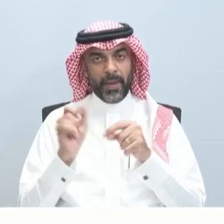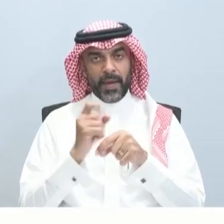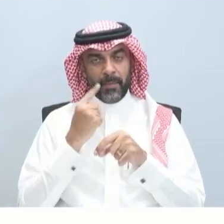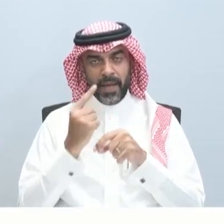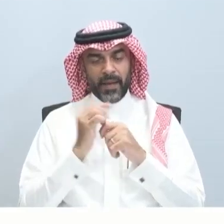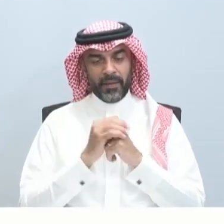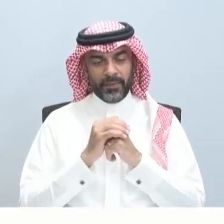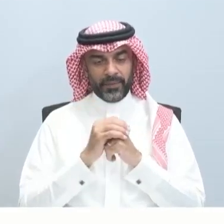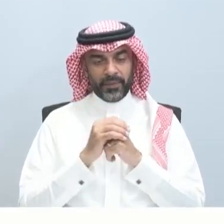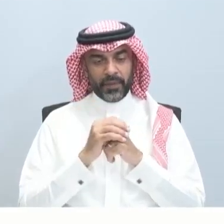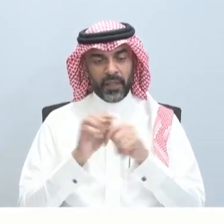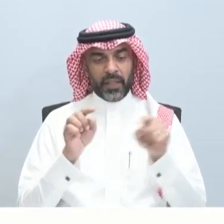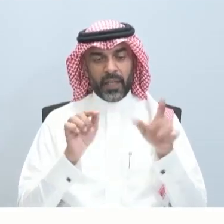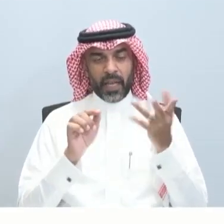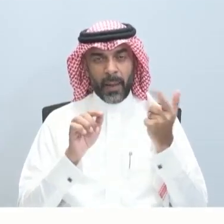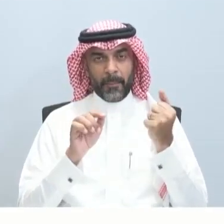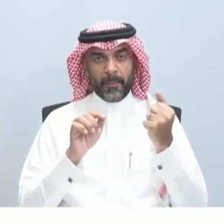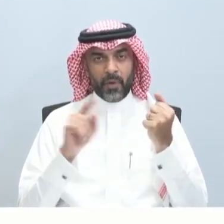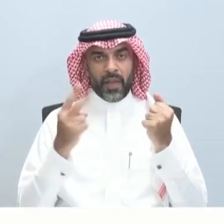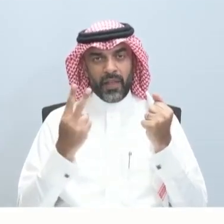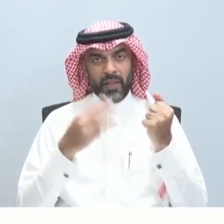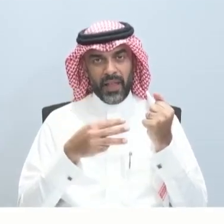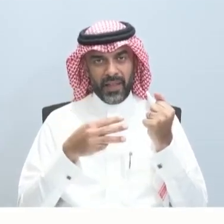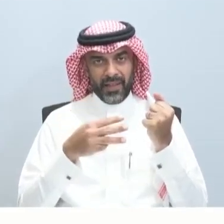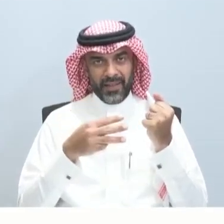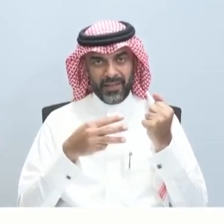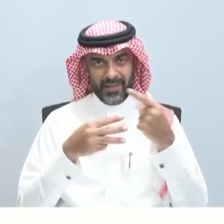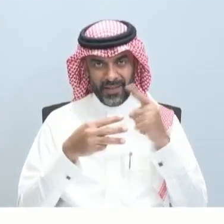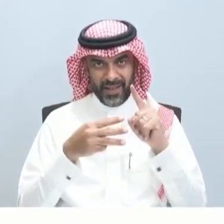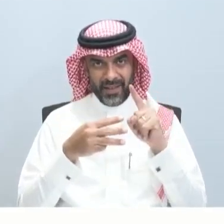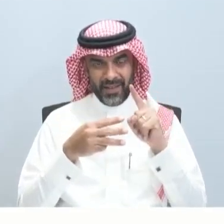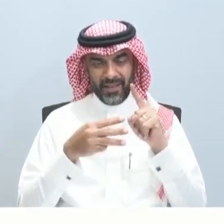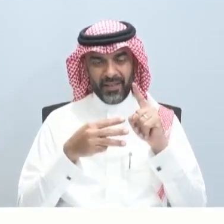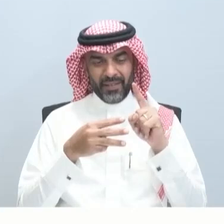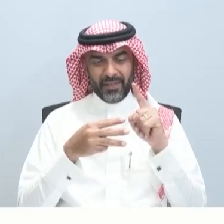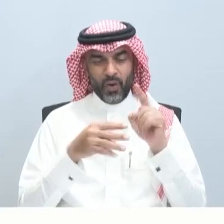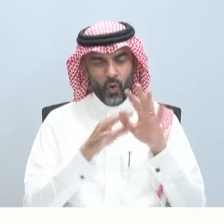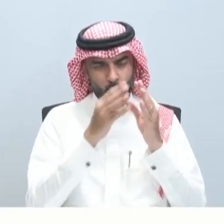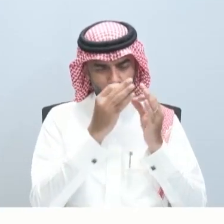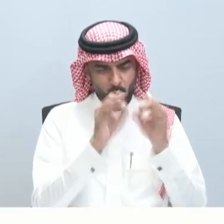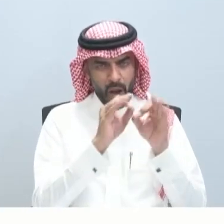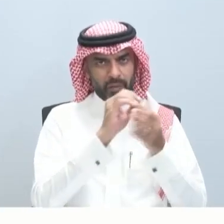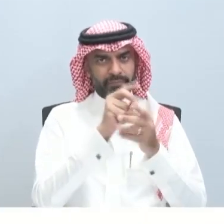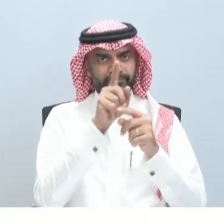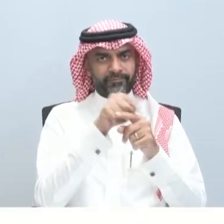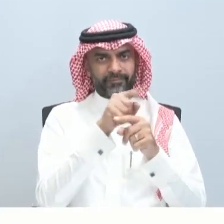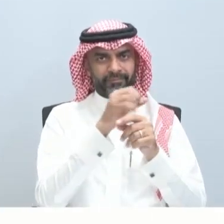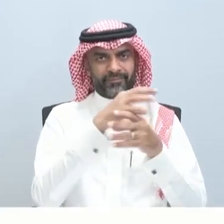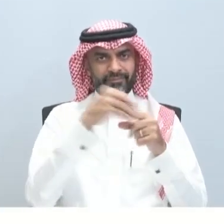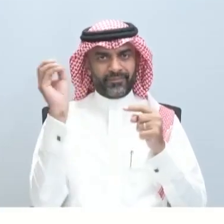اذا هنا كم يا ابطال هنا 32 جزء من مئه تم طرحها بالكامل ومن ثم اكمل